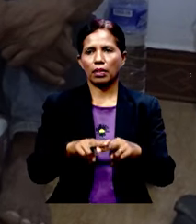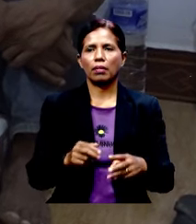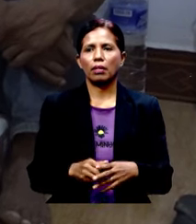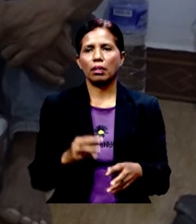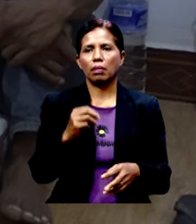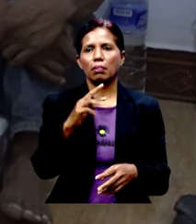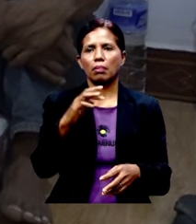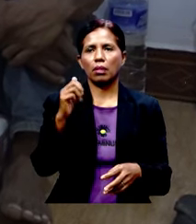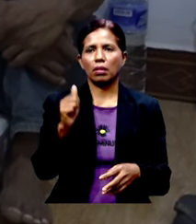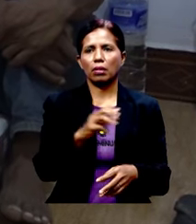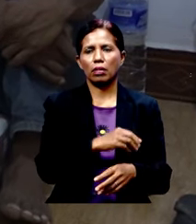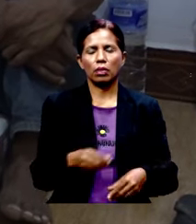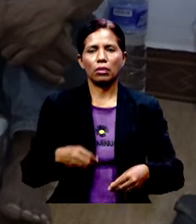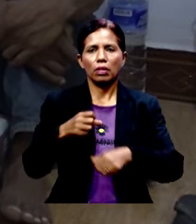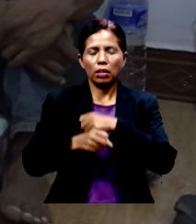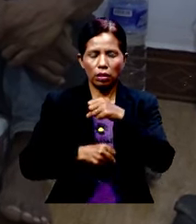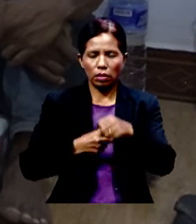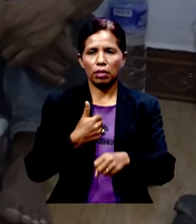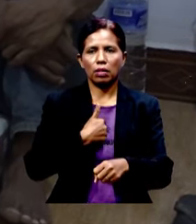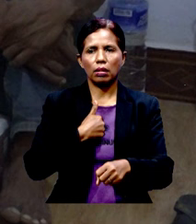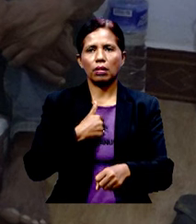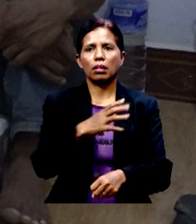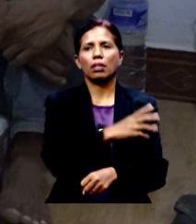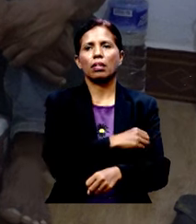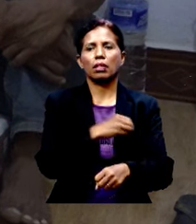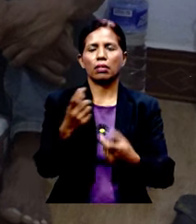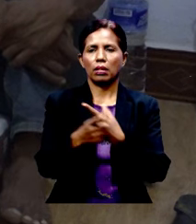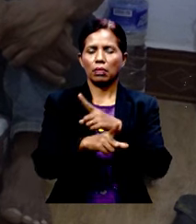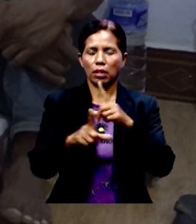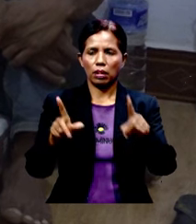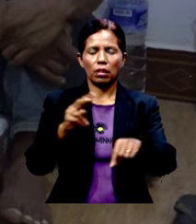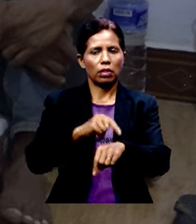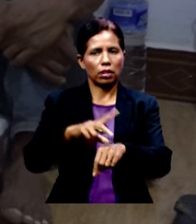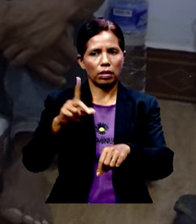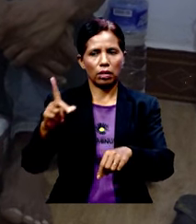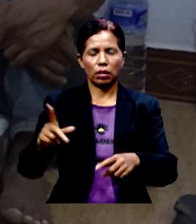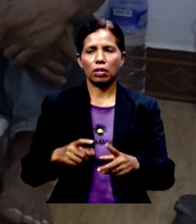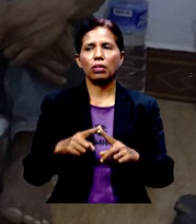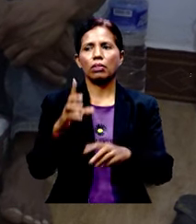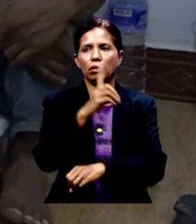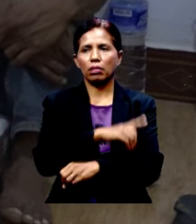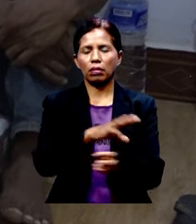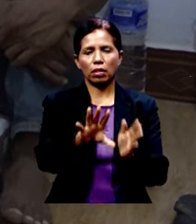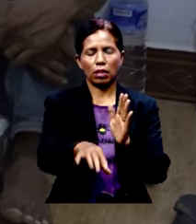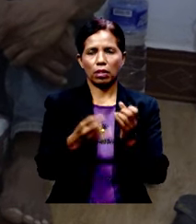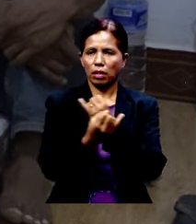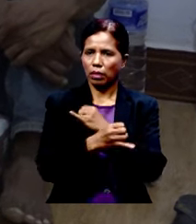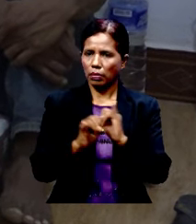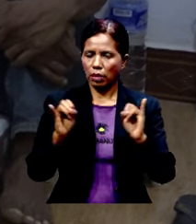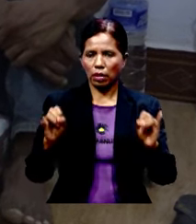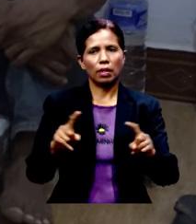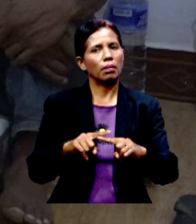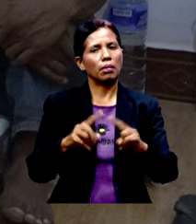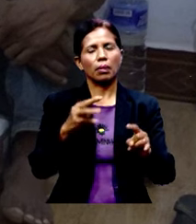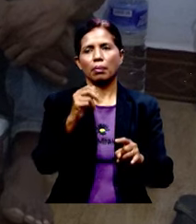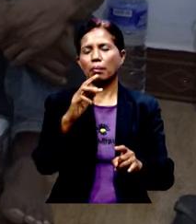Maria Dotel sakrifika onanya an durante luta ba libertação nacional. No uhin loron hetan ona independensia. Mai bi